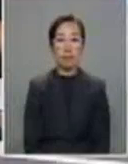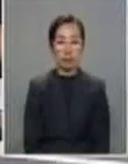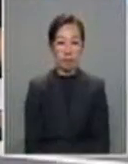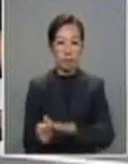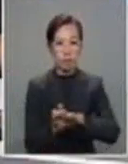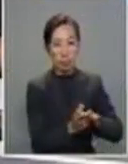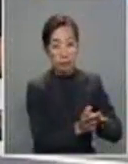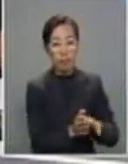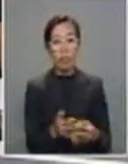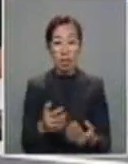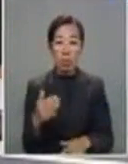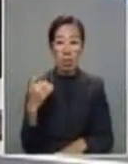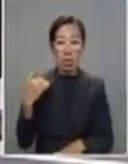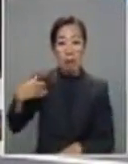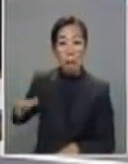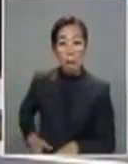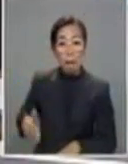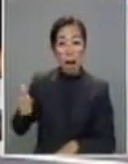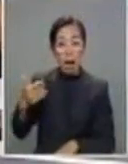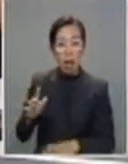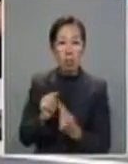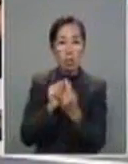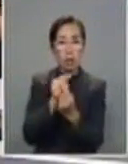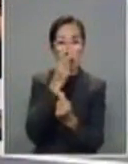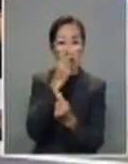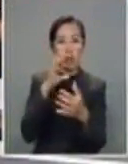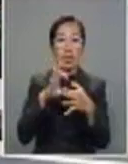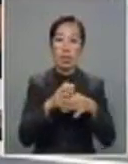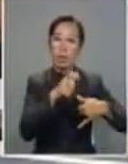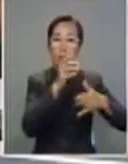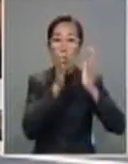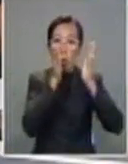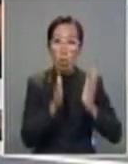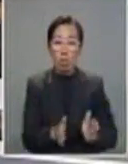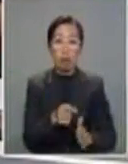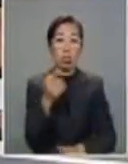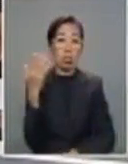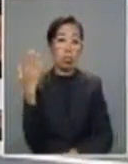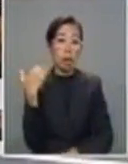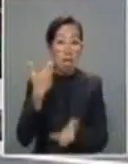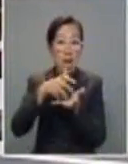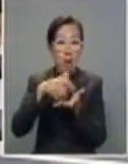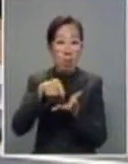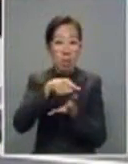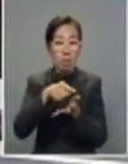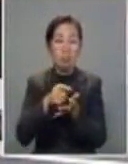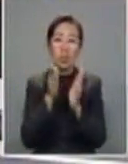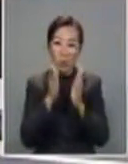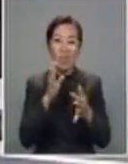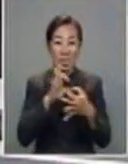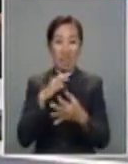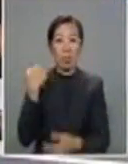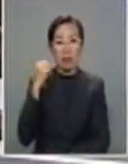ท่านผู้ชมครับจากเรื่องหมานะครับมาดูเรื่องของคนนะฮะเมื่อกี้ก็เป็นเรื่องที่คนก็เกี่ยวข้องเยอะแล้วครับ